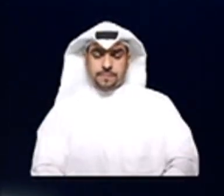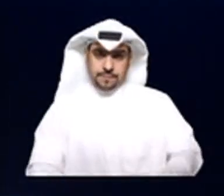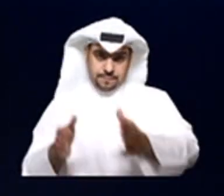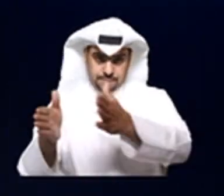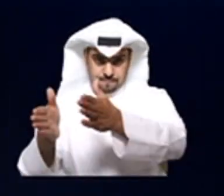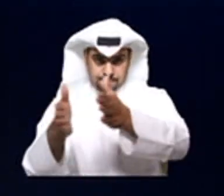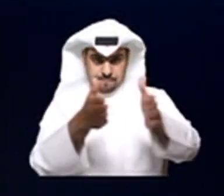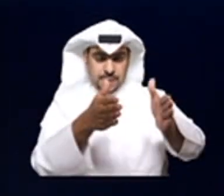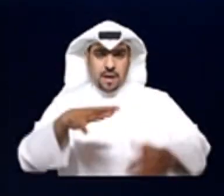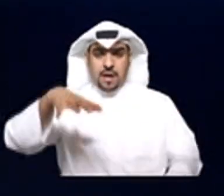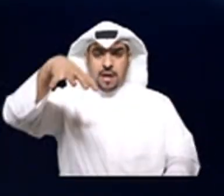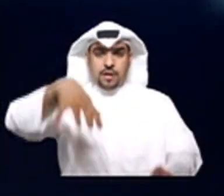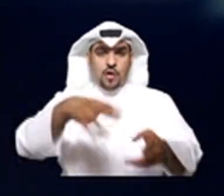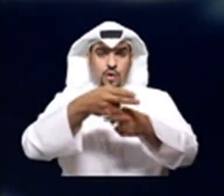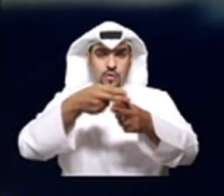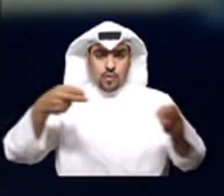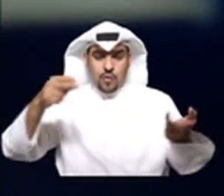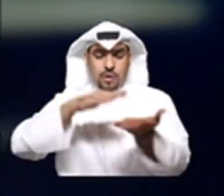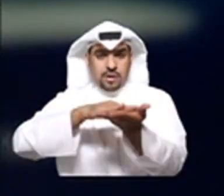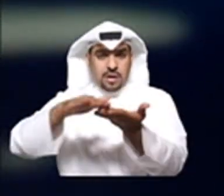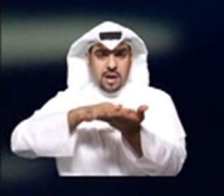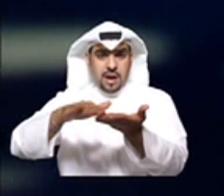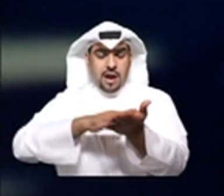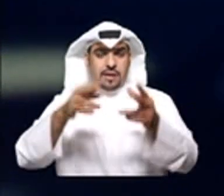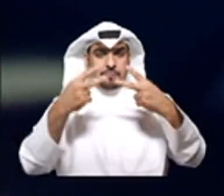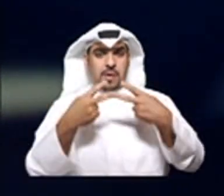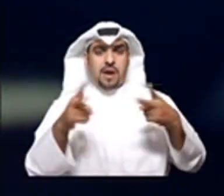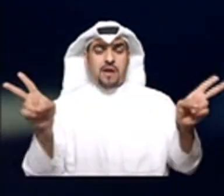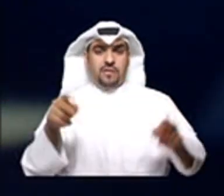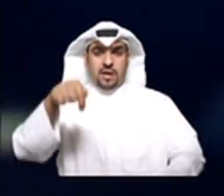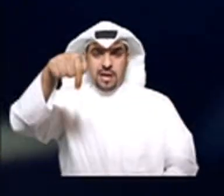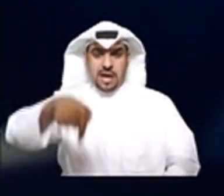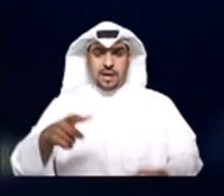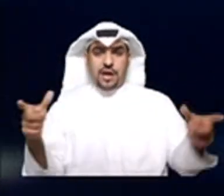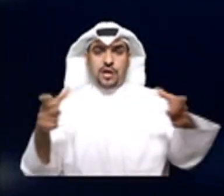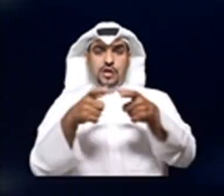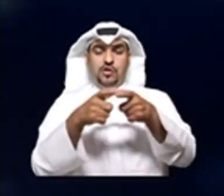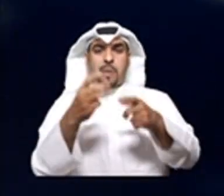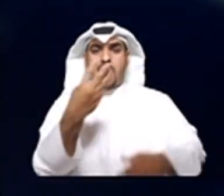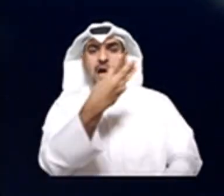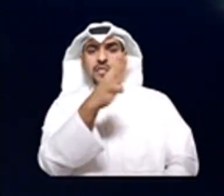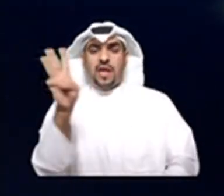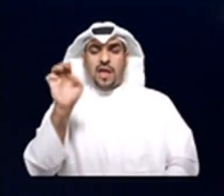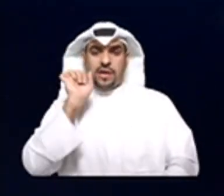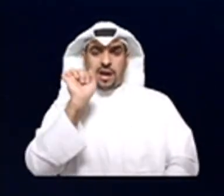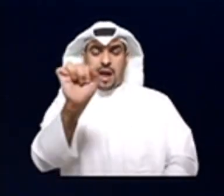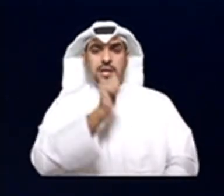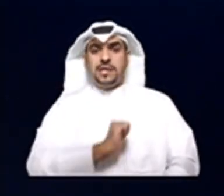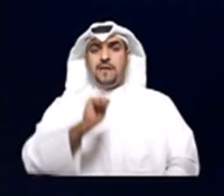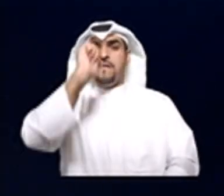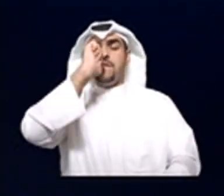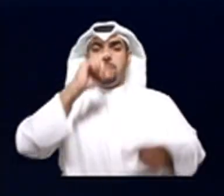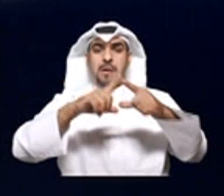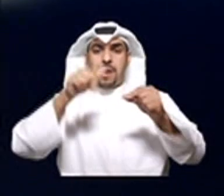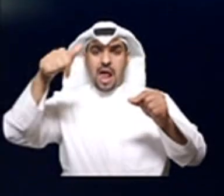تستضيف دولة الكويت فعاليات الاجتماع 30 للجنة الموارد المائية التابعة للجنة التعاون الخليجي على